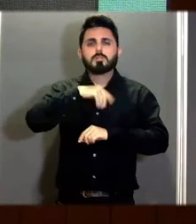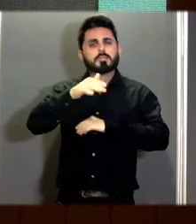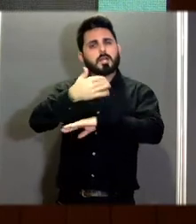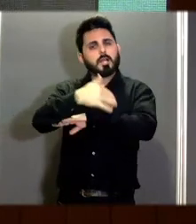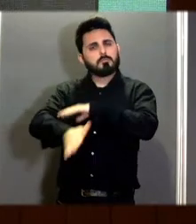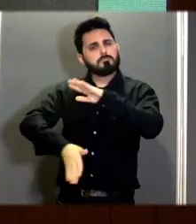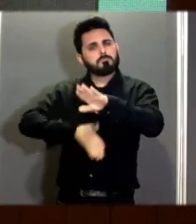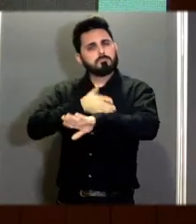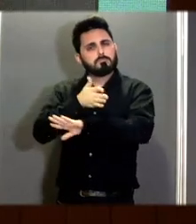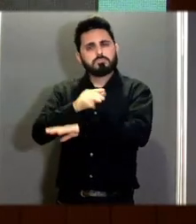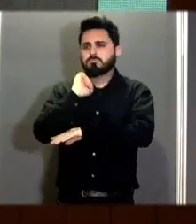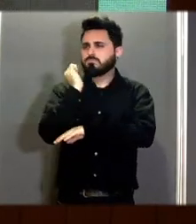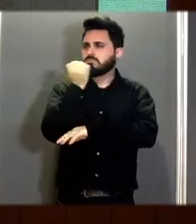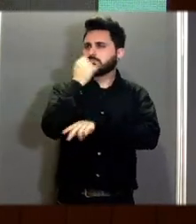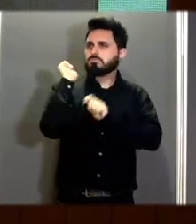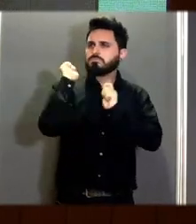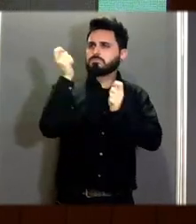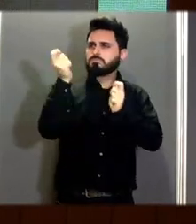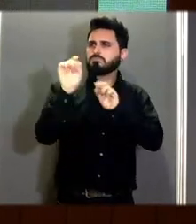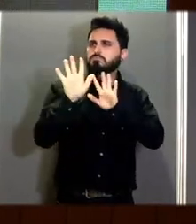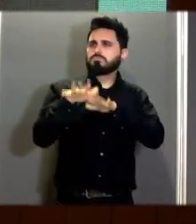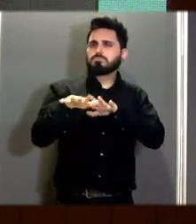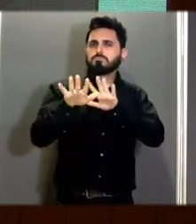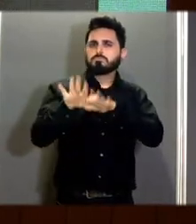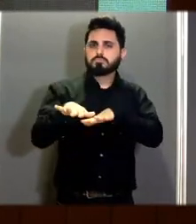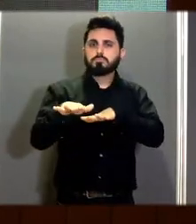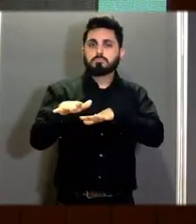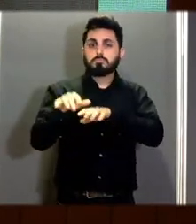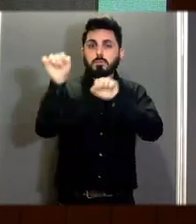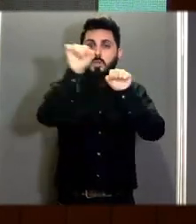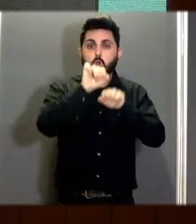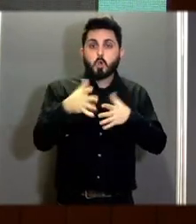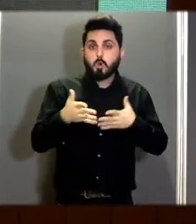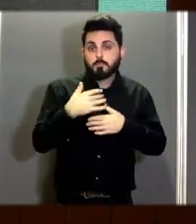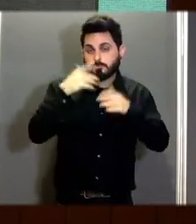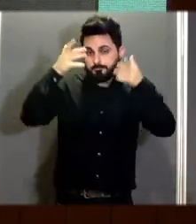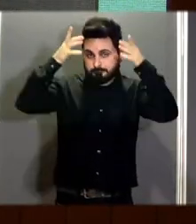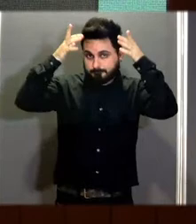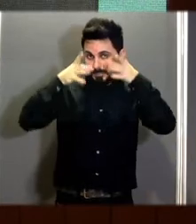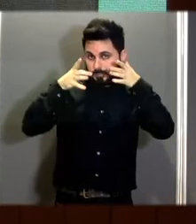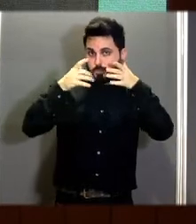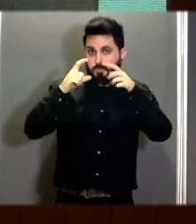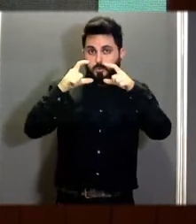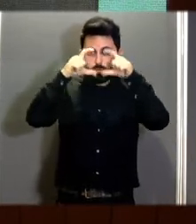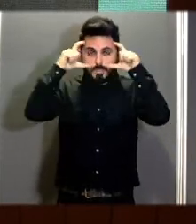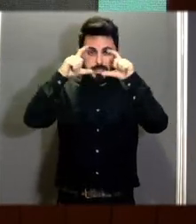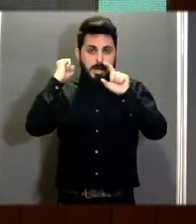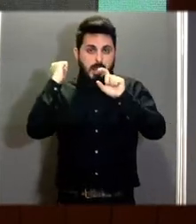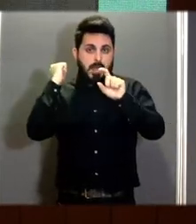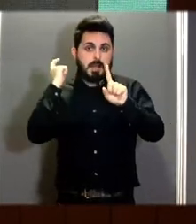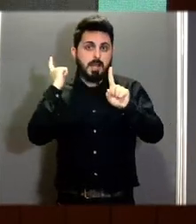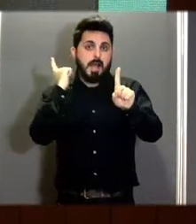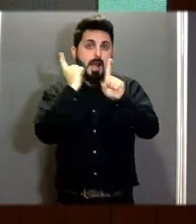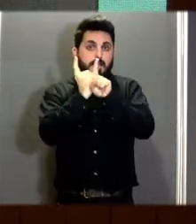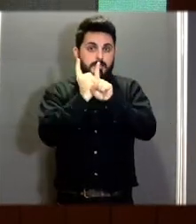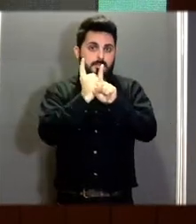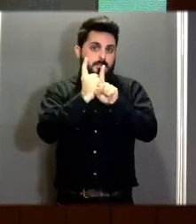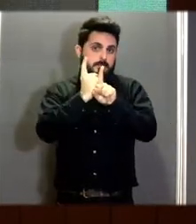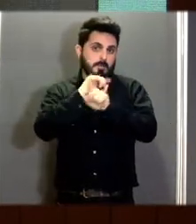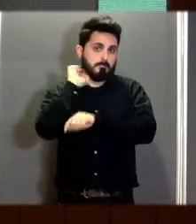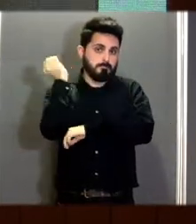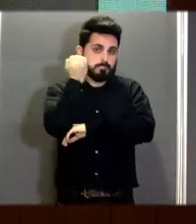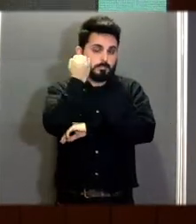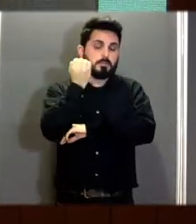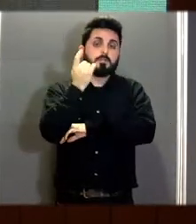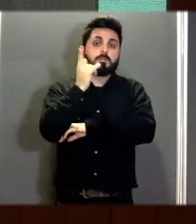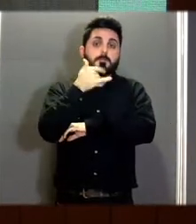com podíem protestar, que era defensant-nos amb cascos, amb ulleres anti-impacte, amb escuts fins i tot